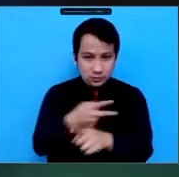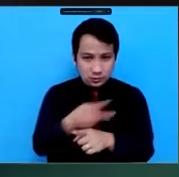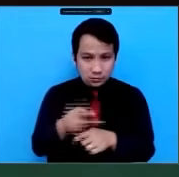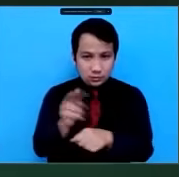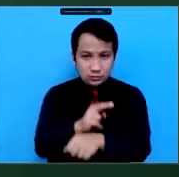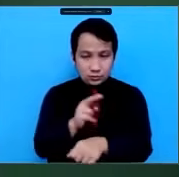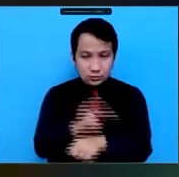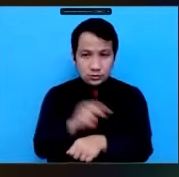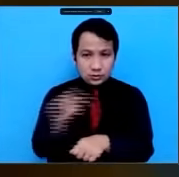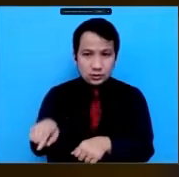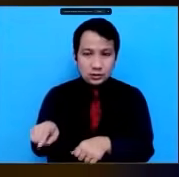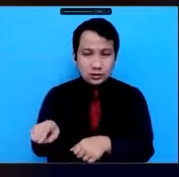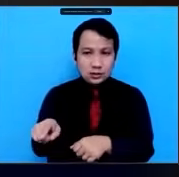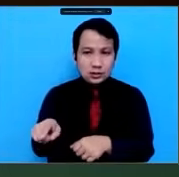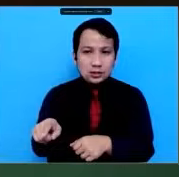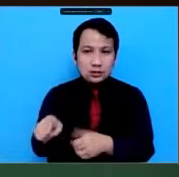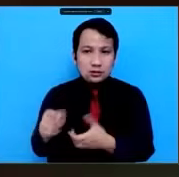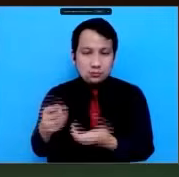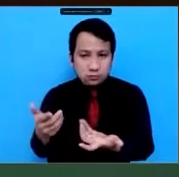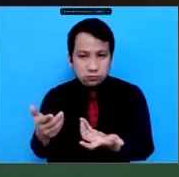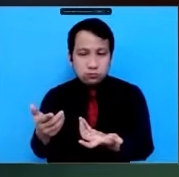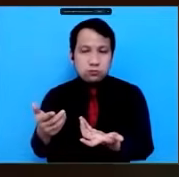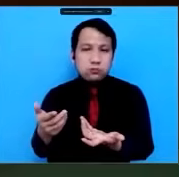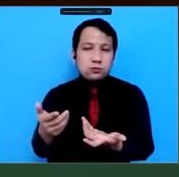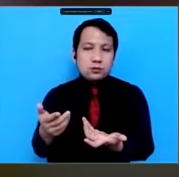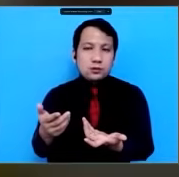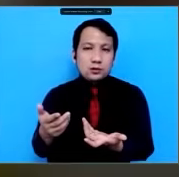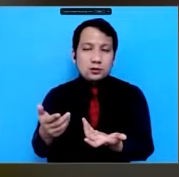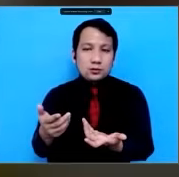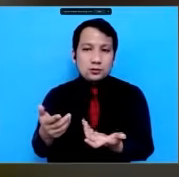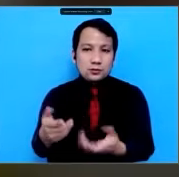Inihahanda na ang kasong pagpatay laban sa suspect.